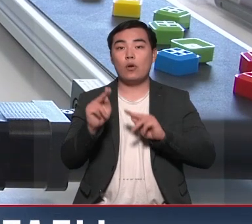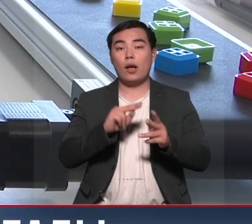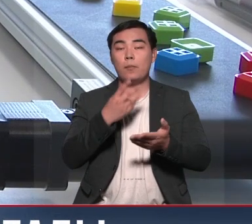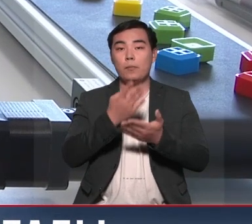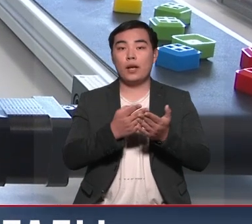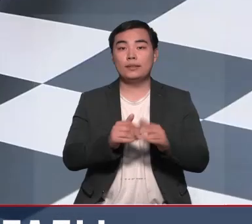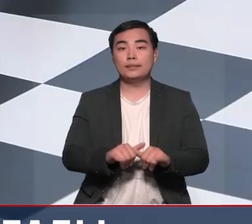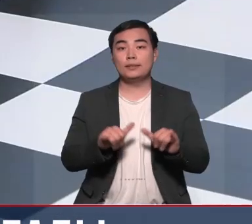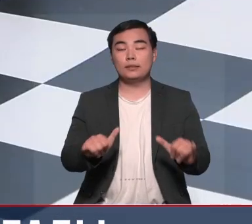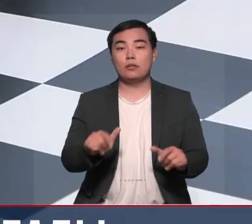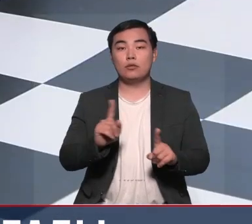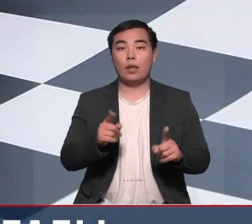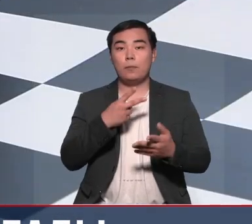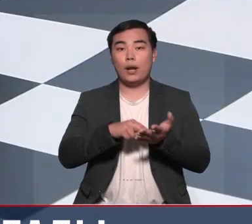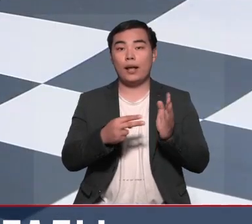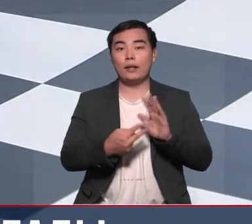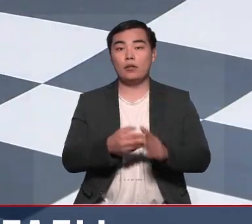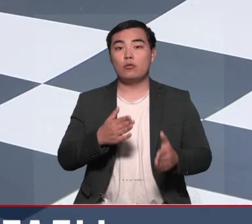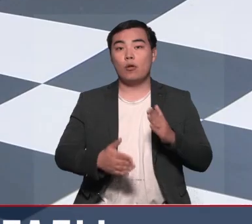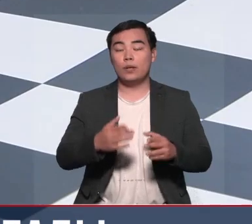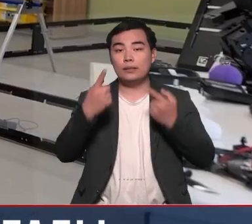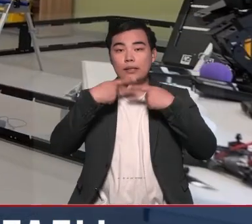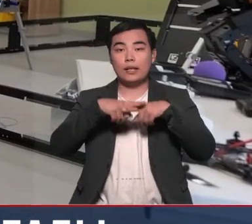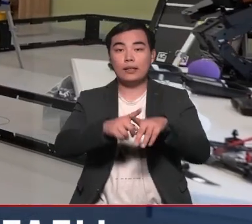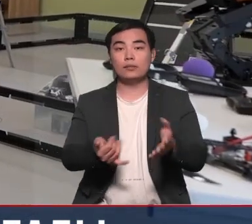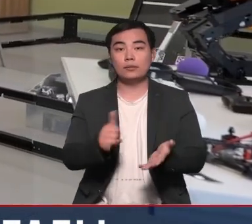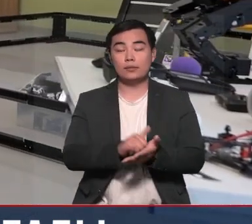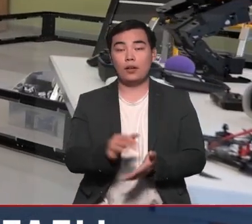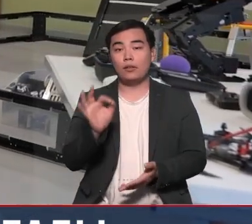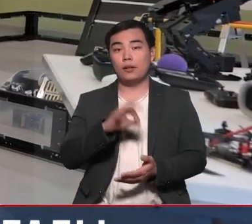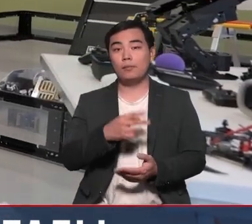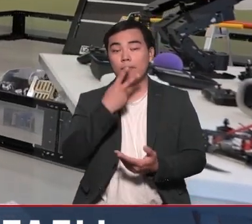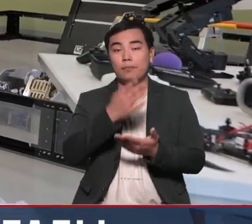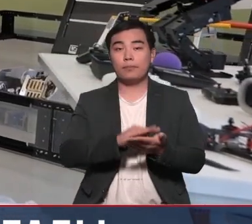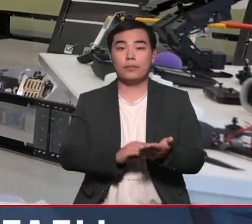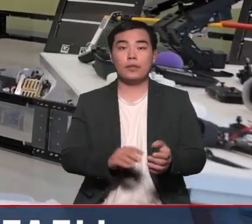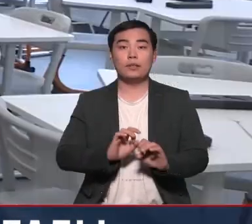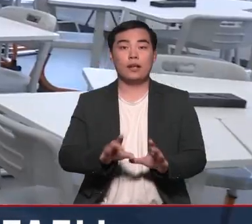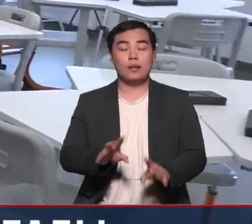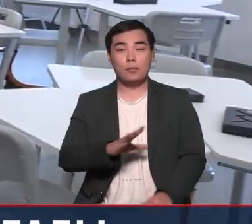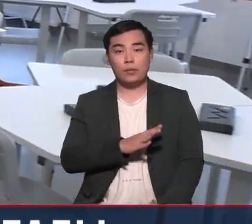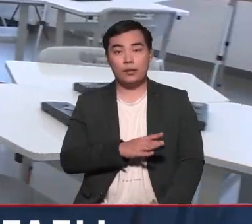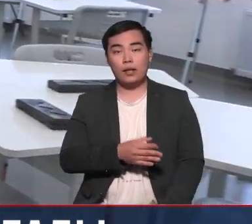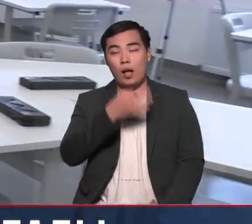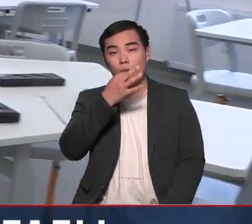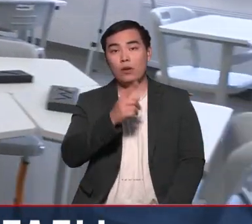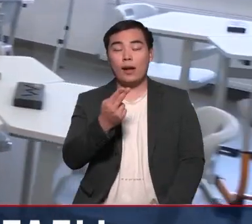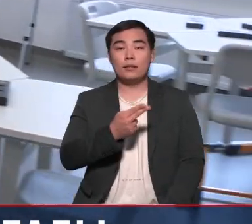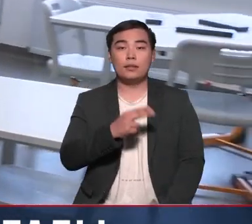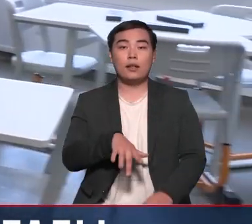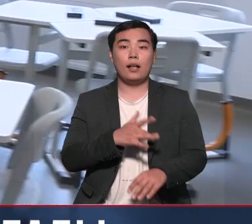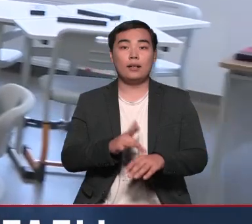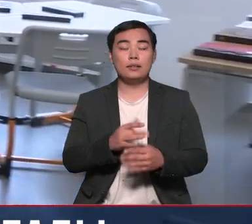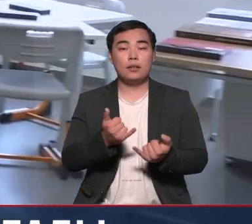жүзеге асыру, оқу бағдарламасымен роботты техниканы үйлестіру бағыттары жайында мәлімет берілді. Айта кетейік, Астана қаласында жайлы